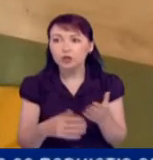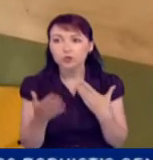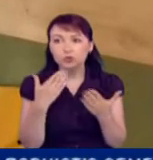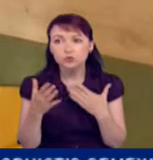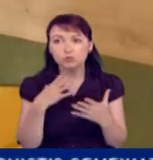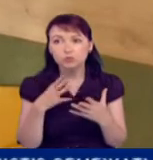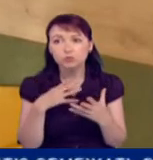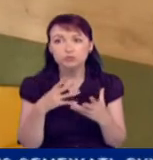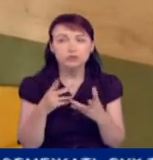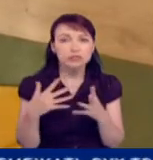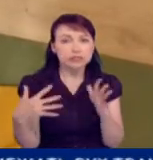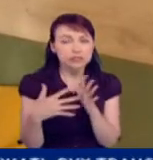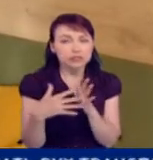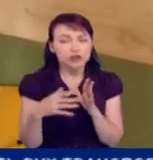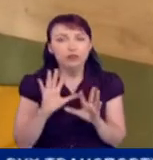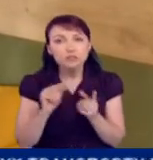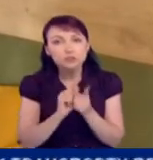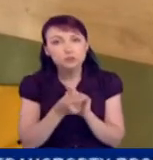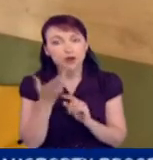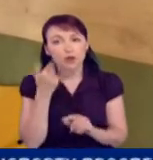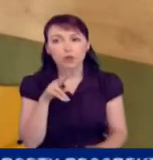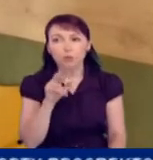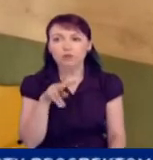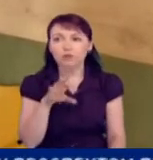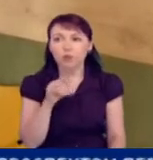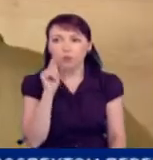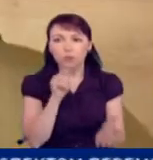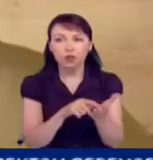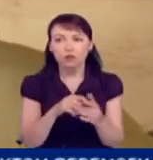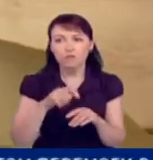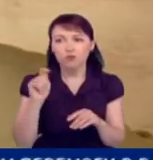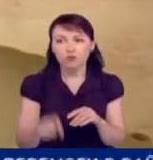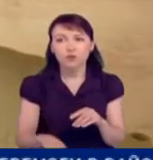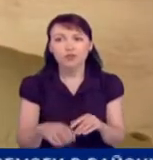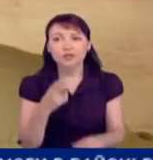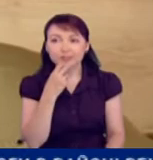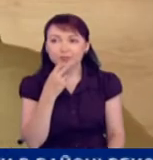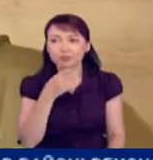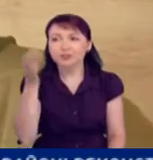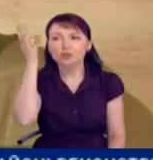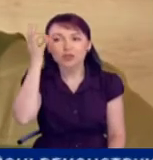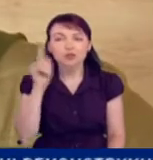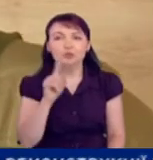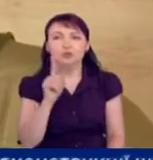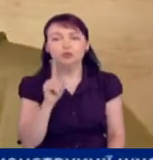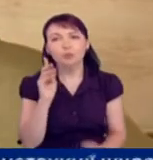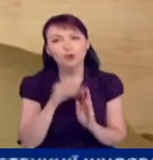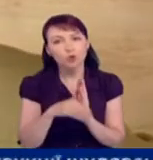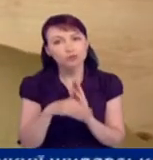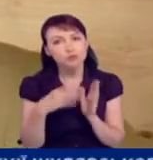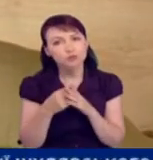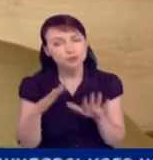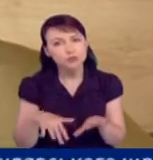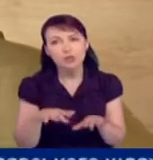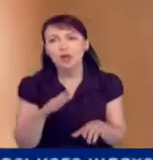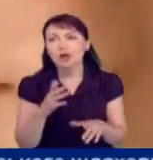були тернисті. Все змінилося після того, як Павло потрапив на передову. З посмішкою згадує, що приховував своє місце перебування